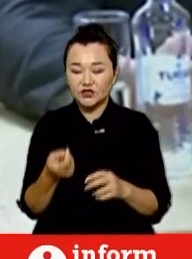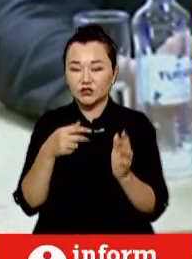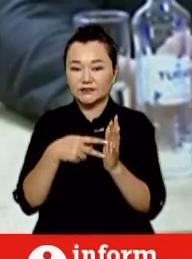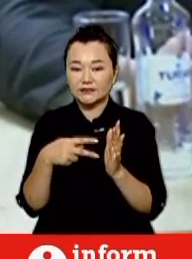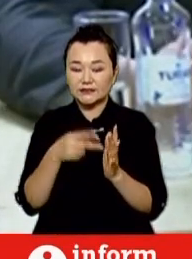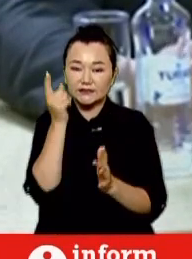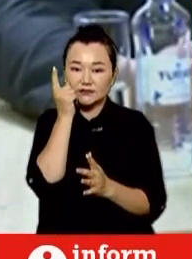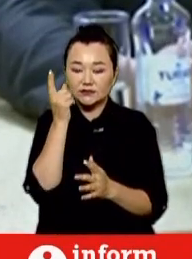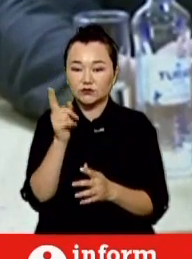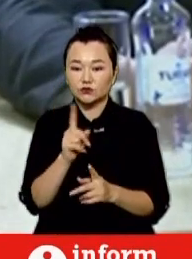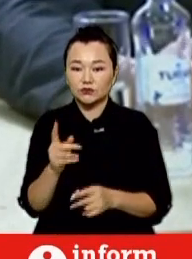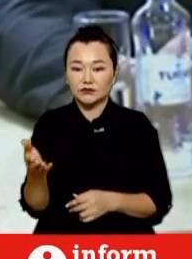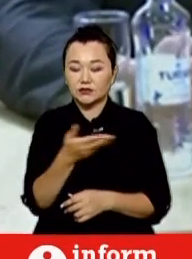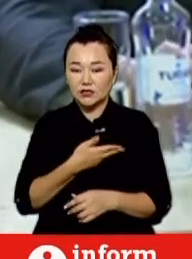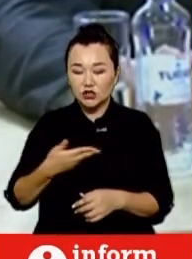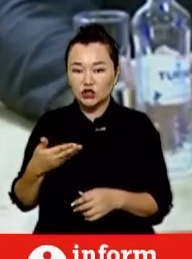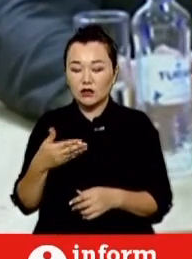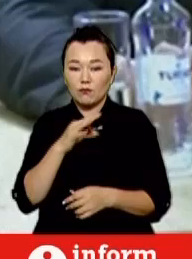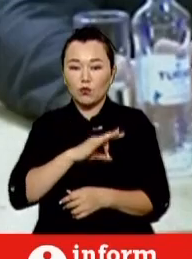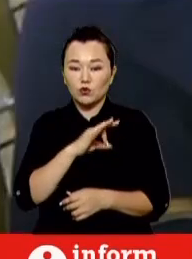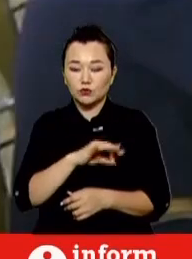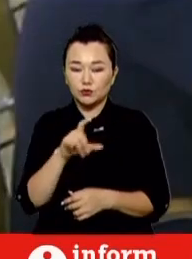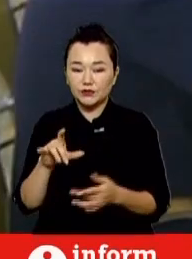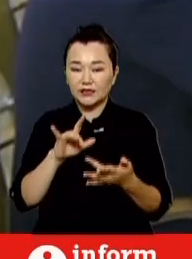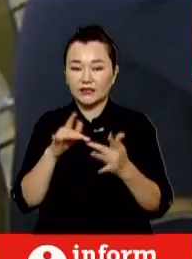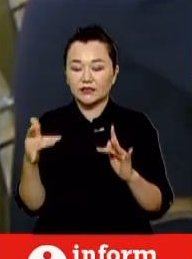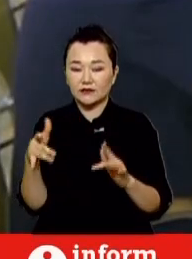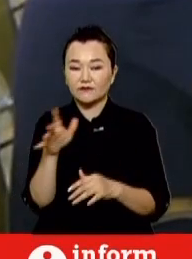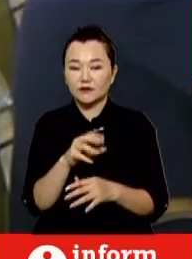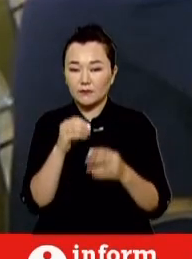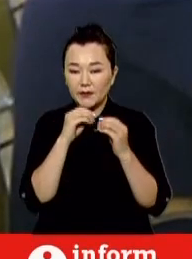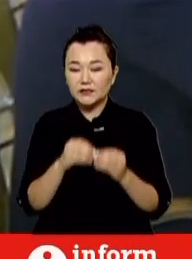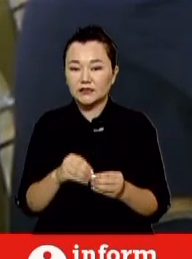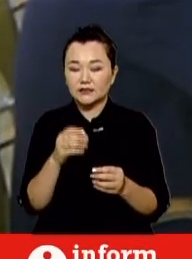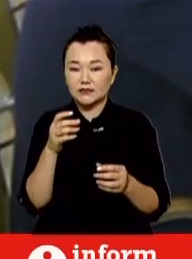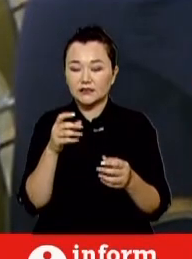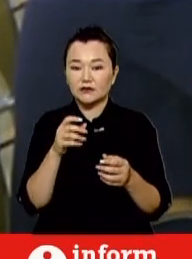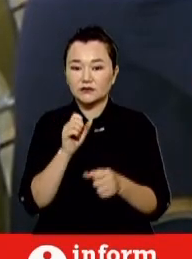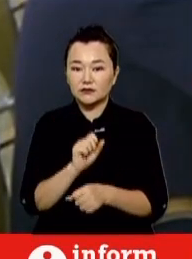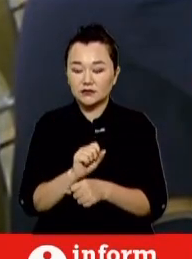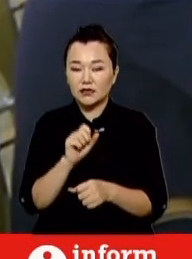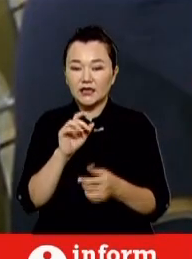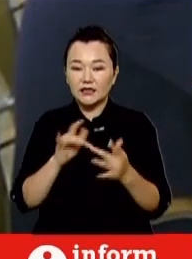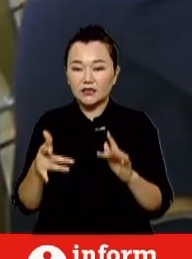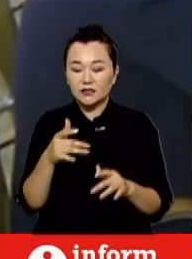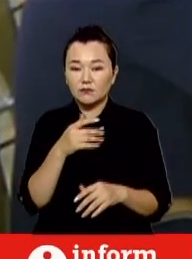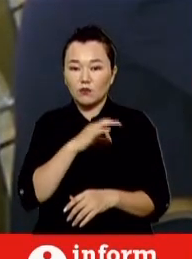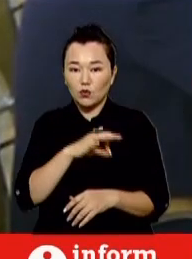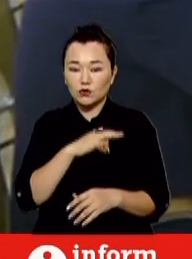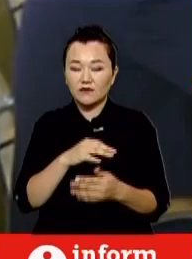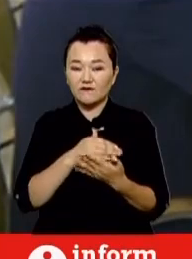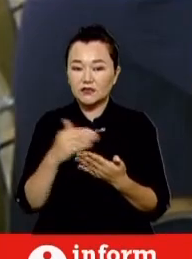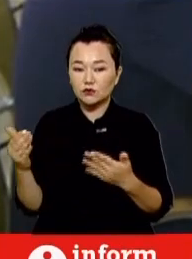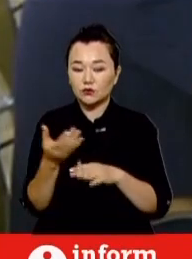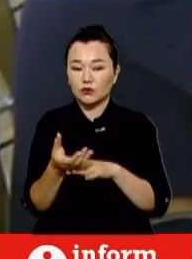то есть то, что наши как бы, пользователи интернетом, они постоянно зависают в интернете, и это несет высокую нагрузку.